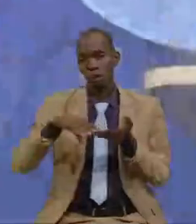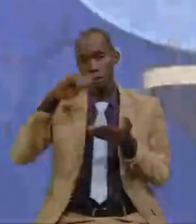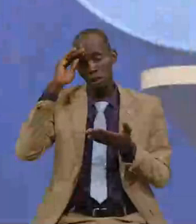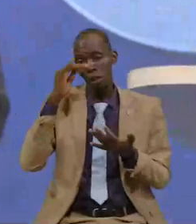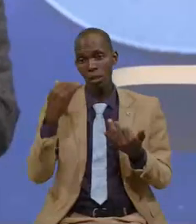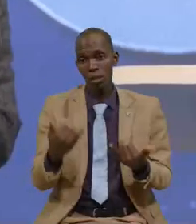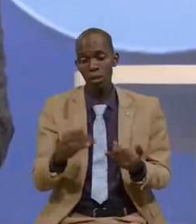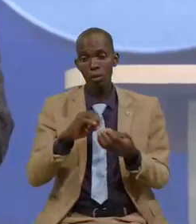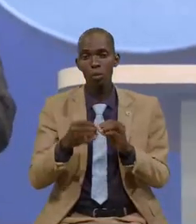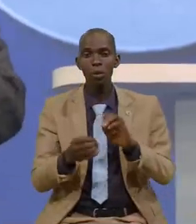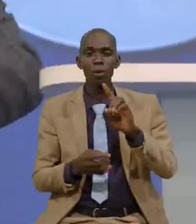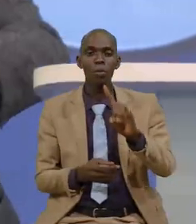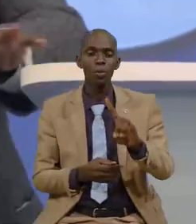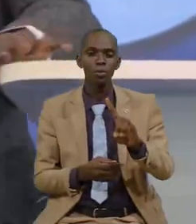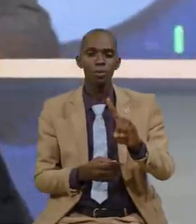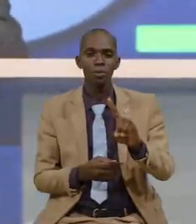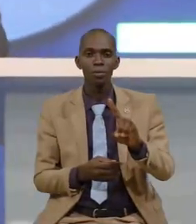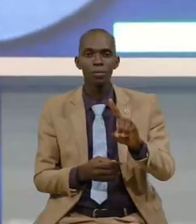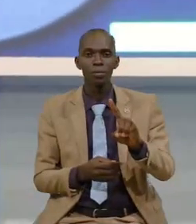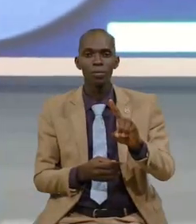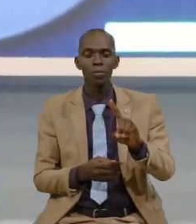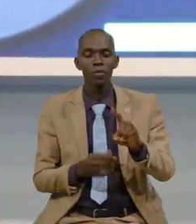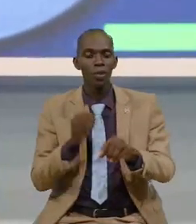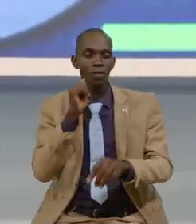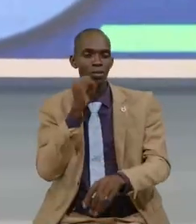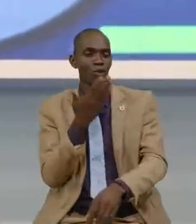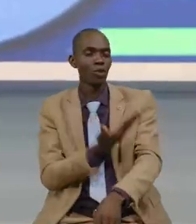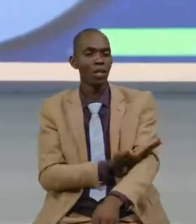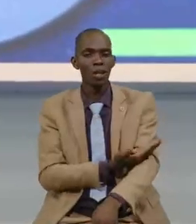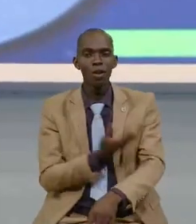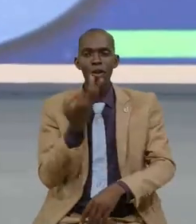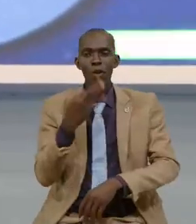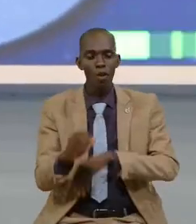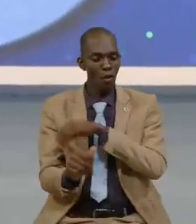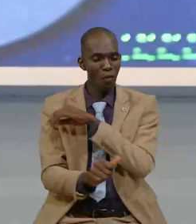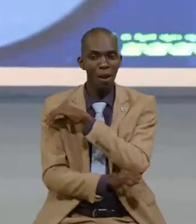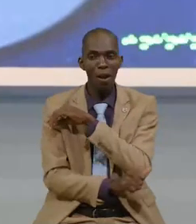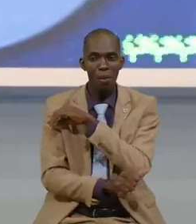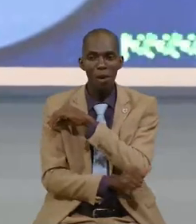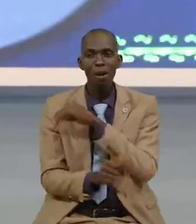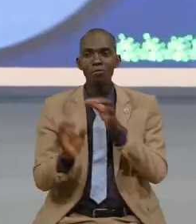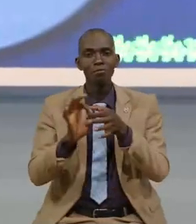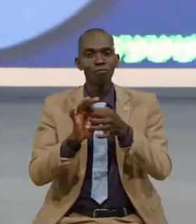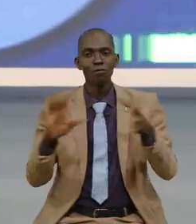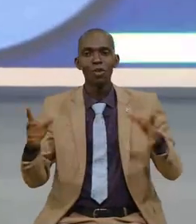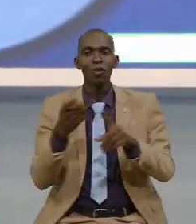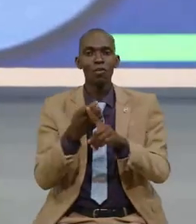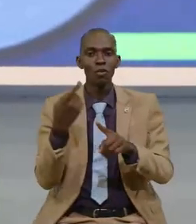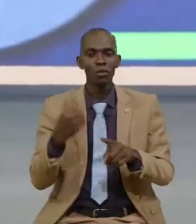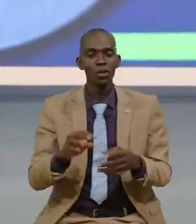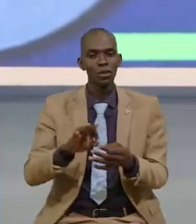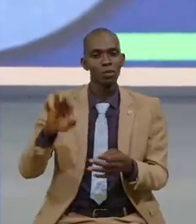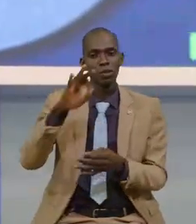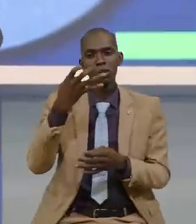voir trois choses. Numéro un, nous allons voir la fille d'Abraham